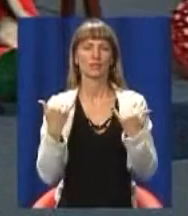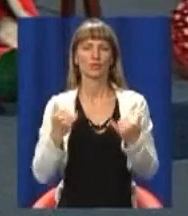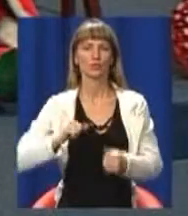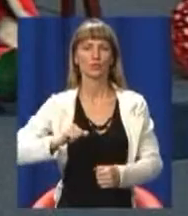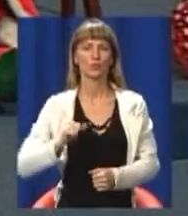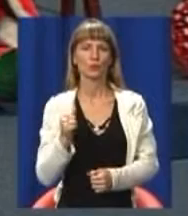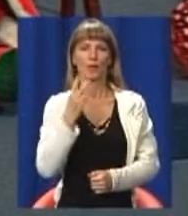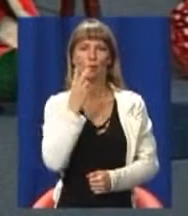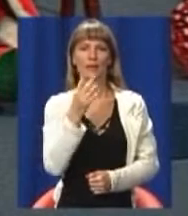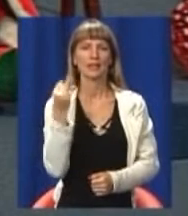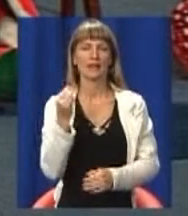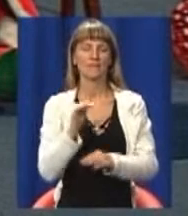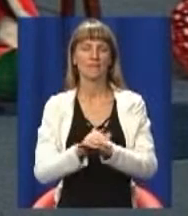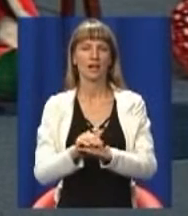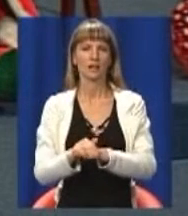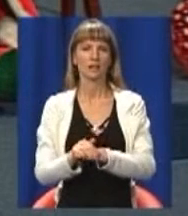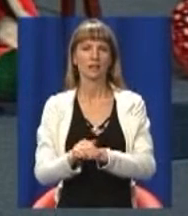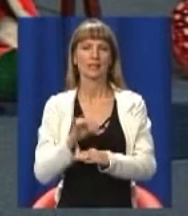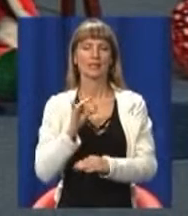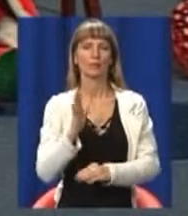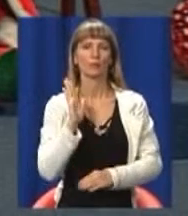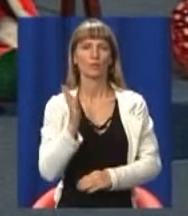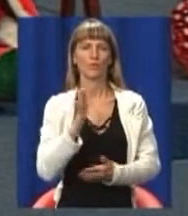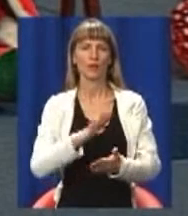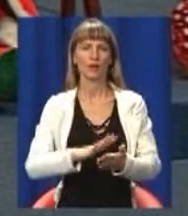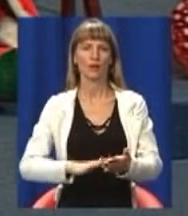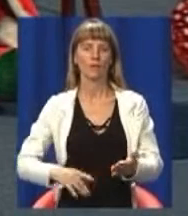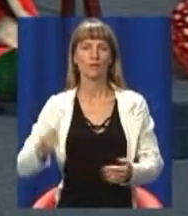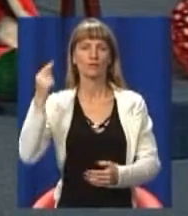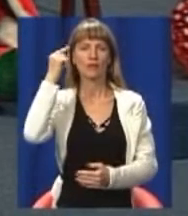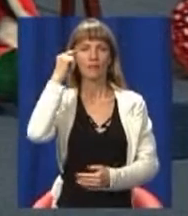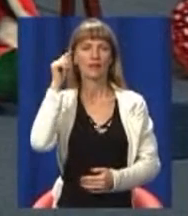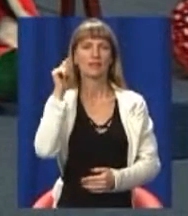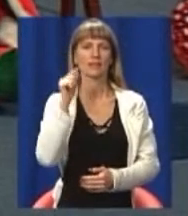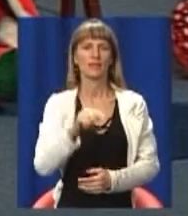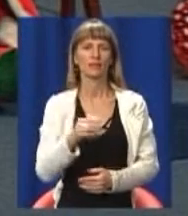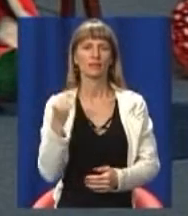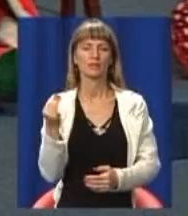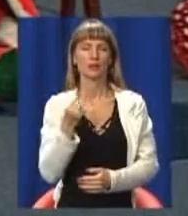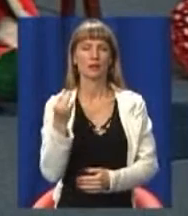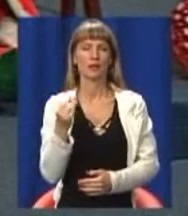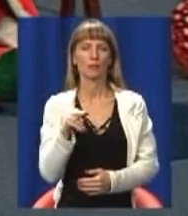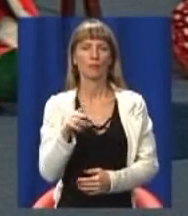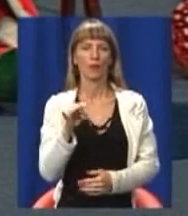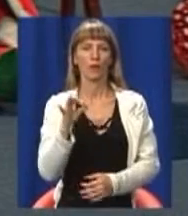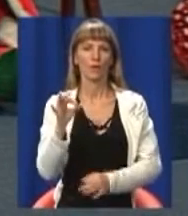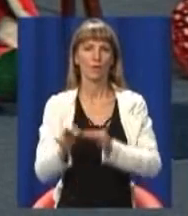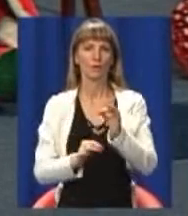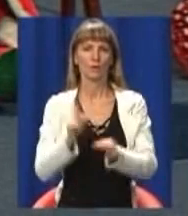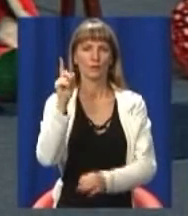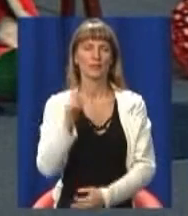друзі, подивимося цікаві факти і будемо продовжувати дізнаватися там цікавинки про галактику.